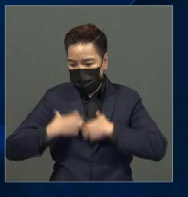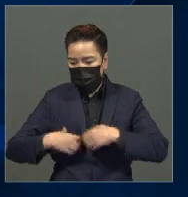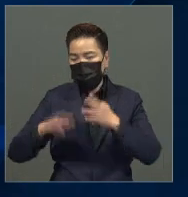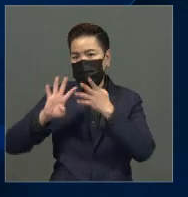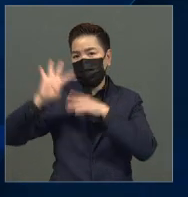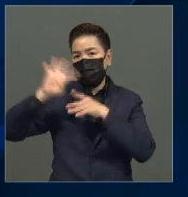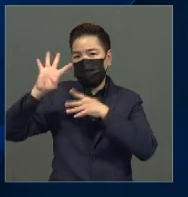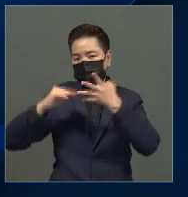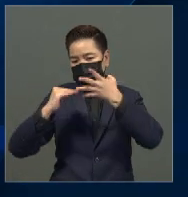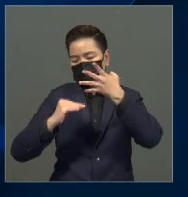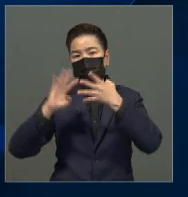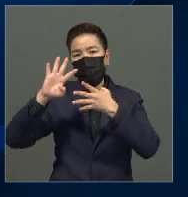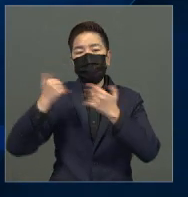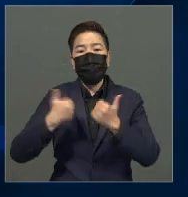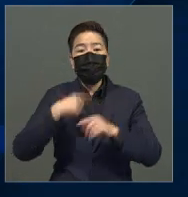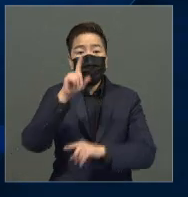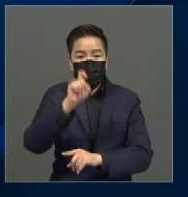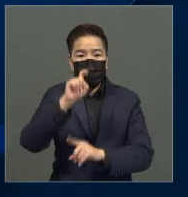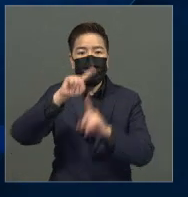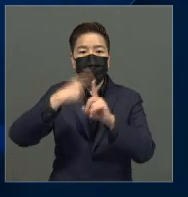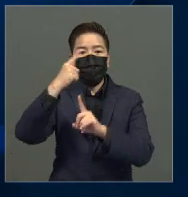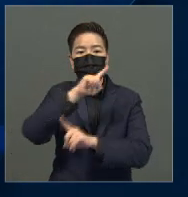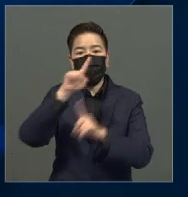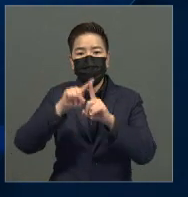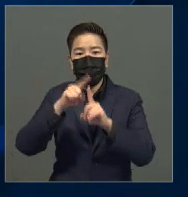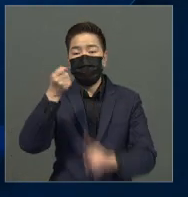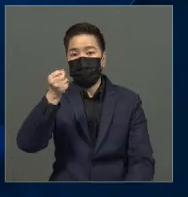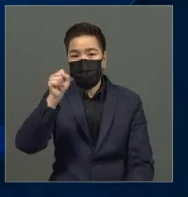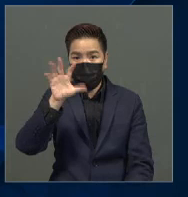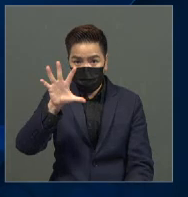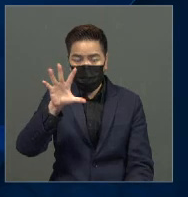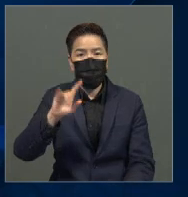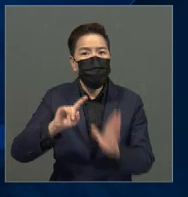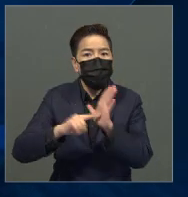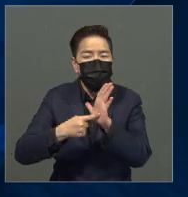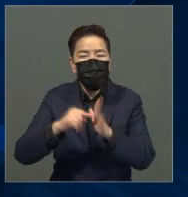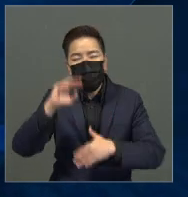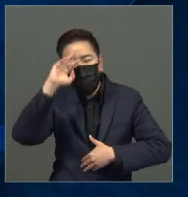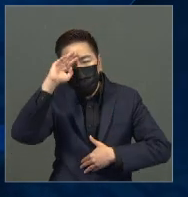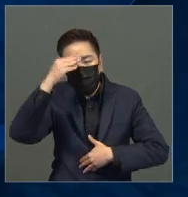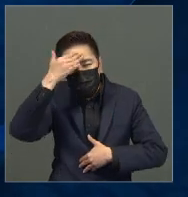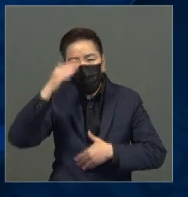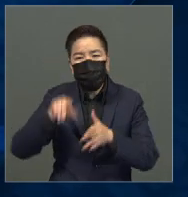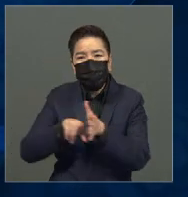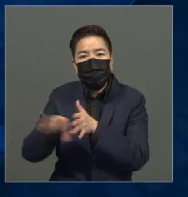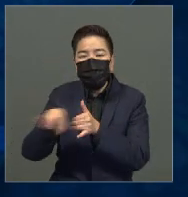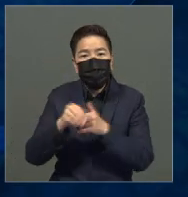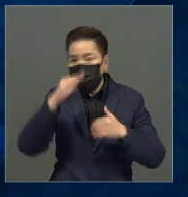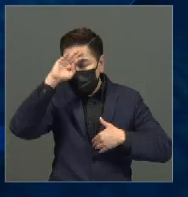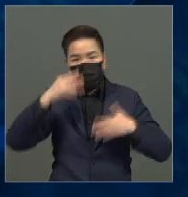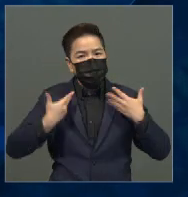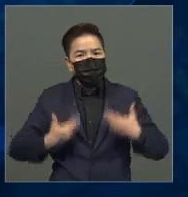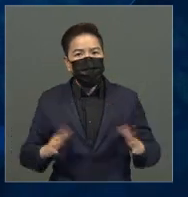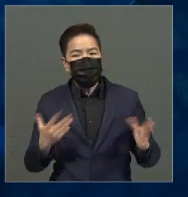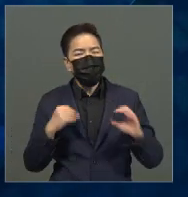เสียชีวิตวันที่15ก็ห่มได้โดยในระยะแรกที่มีการเจ็บป่วยติดเชื้อนะคะไม่ปรากฏอาการ